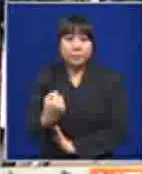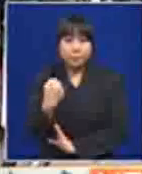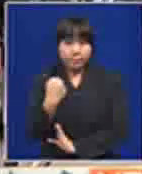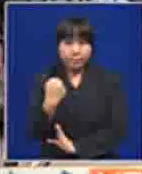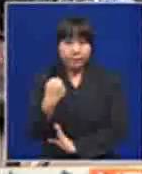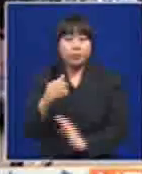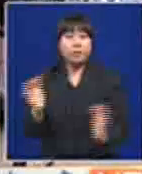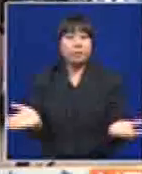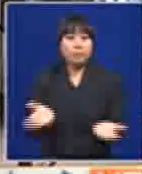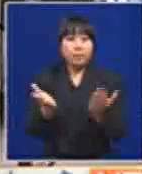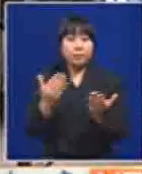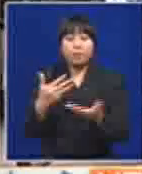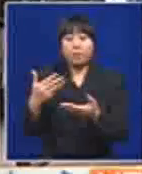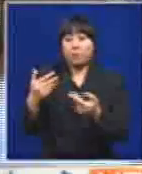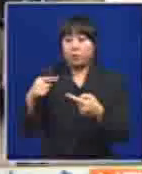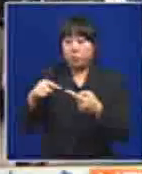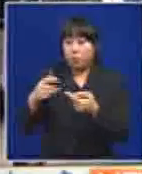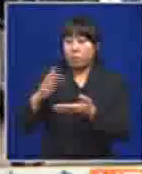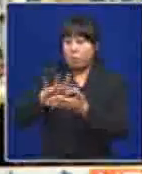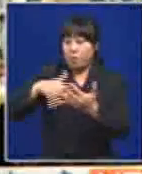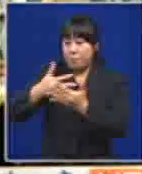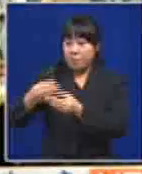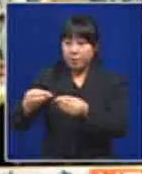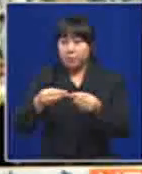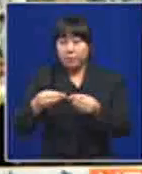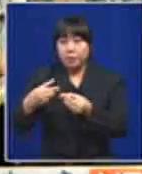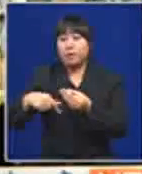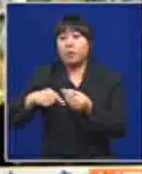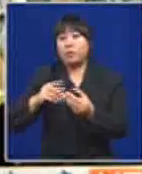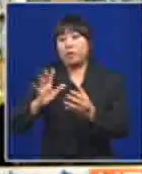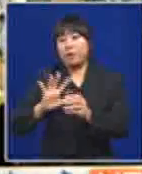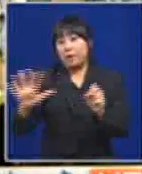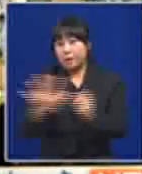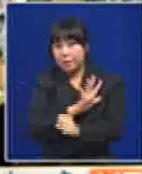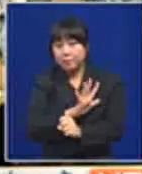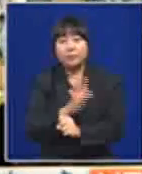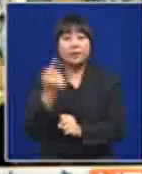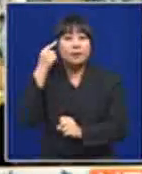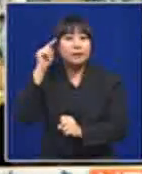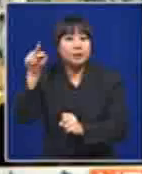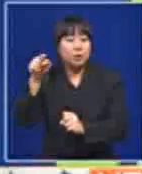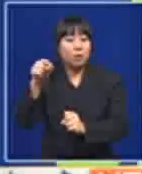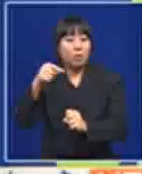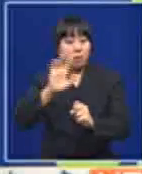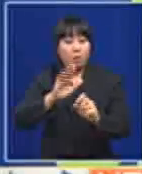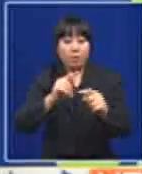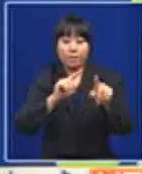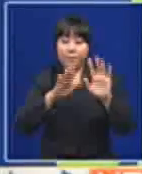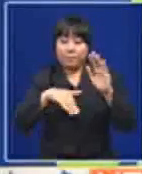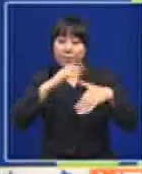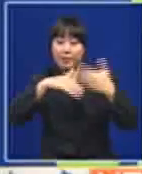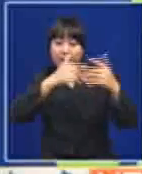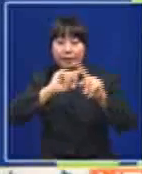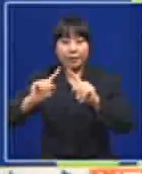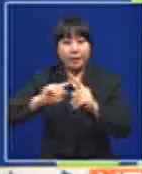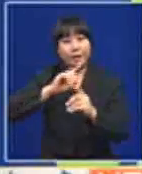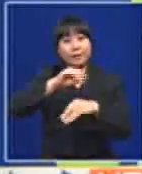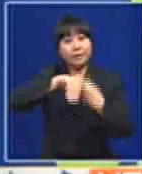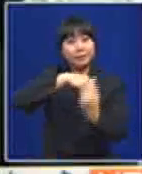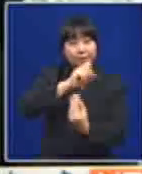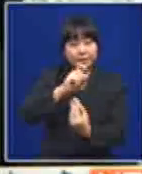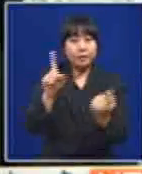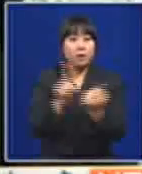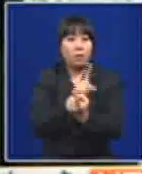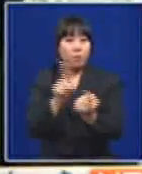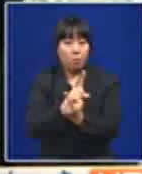เสริมสร้างความเป็นหุ้นส่วนเชิงยุทธศาสตร์ให้เข้มแข็งครอบคลุมทุกมิติโดยคำนึงถึงความแตกต่างของระดับการพัฒนาทั้งด้านเศรษฐกิจและ